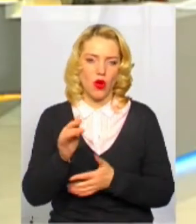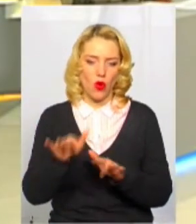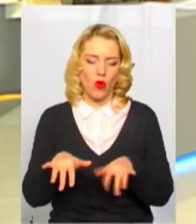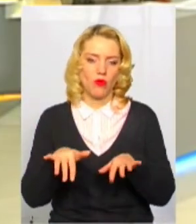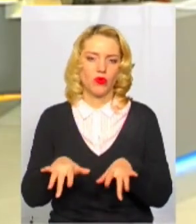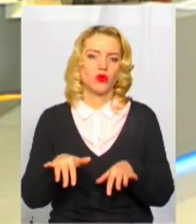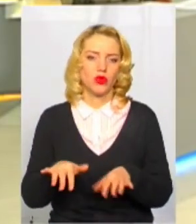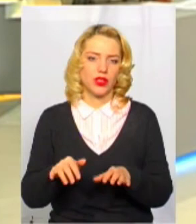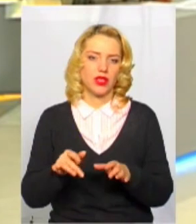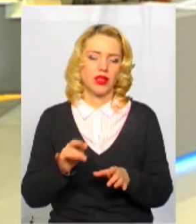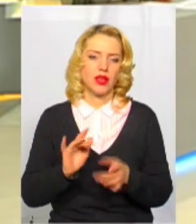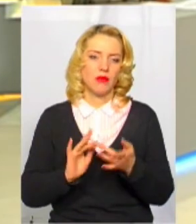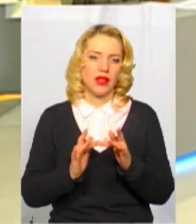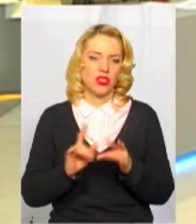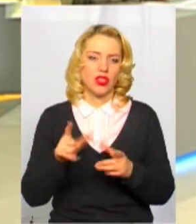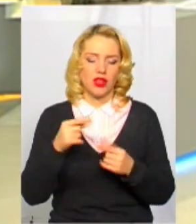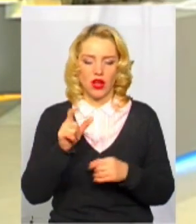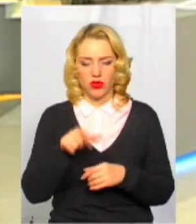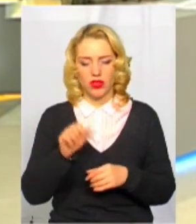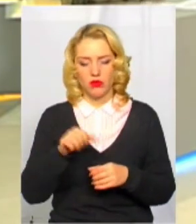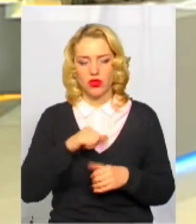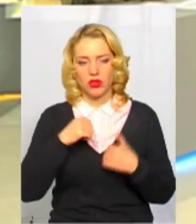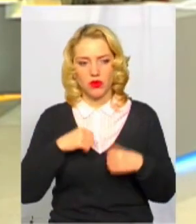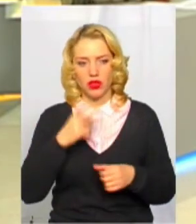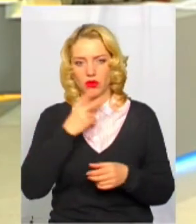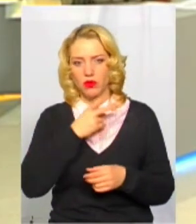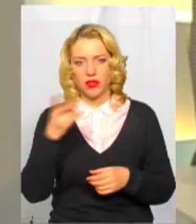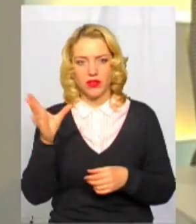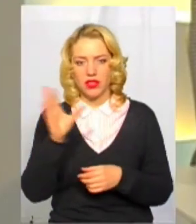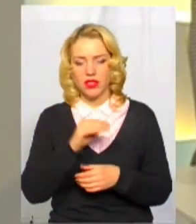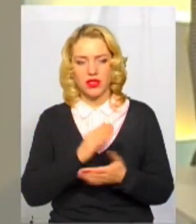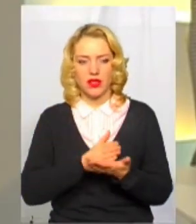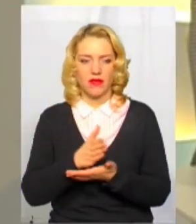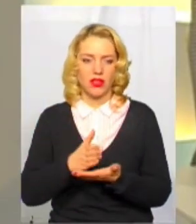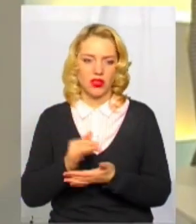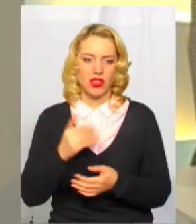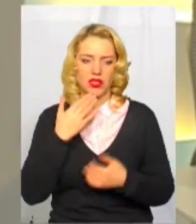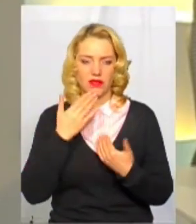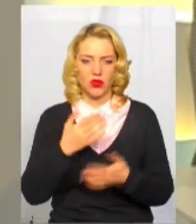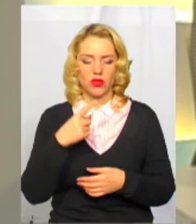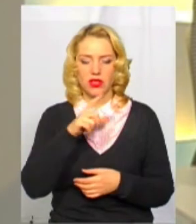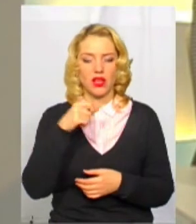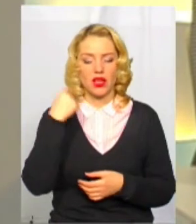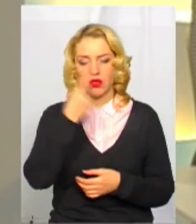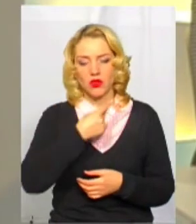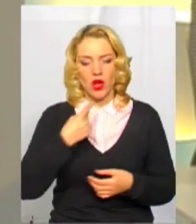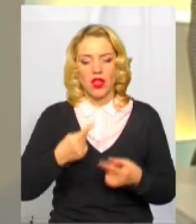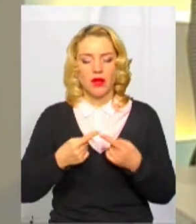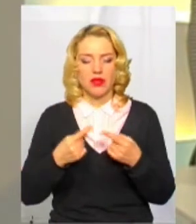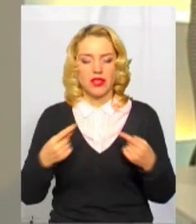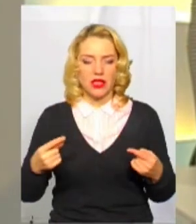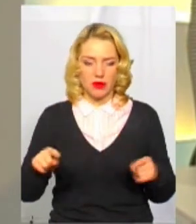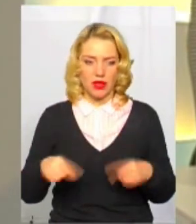в комп'ютерній мережі, де людина не спіша може передивитися всі варіанти і звернутися із індивідуальним засобом